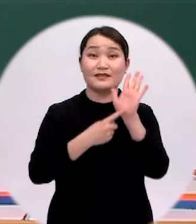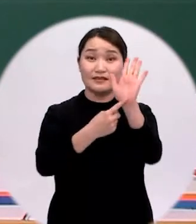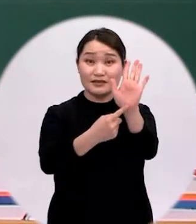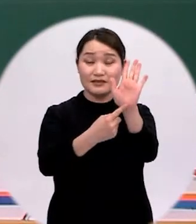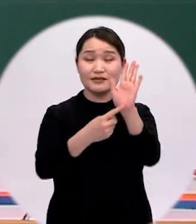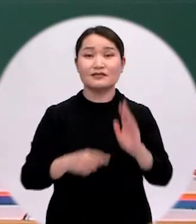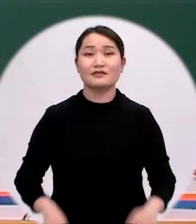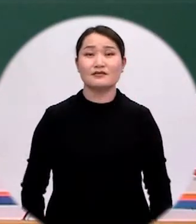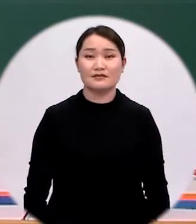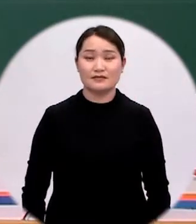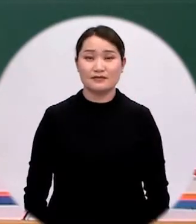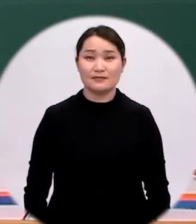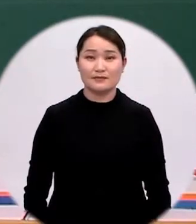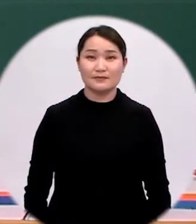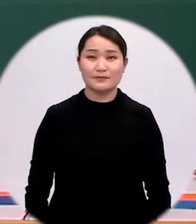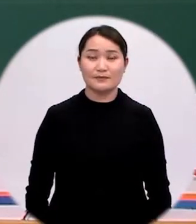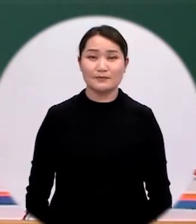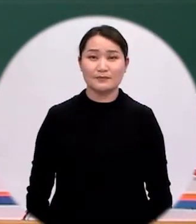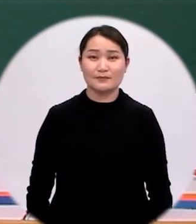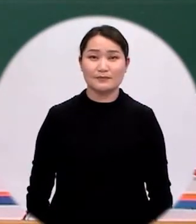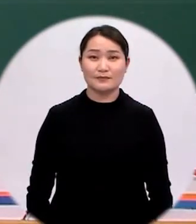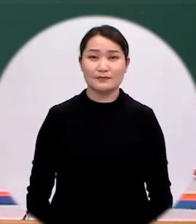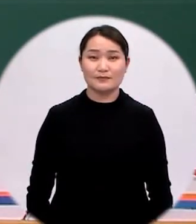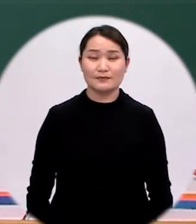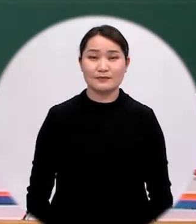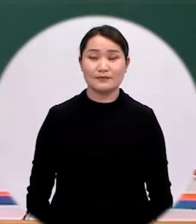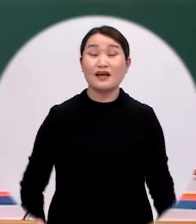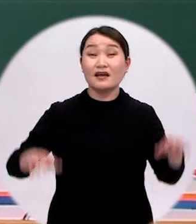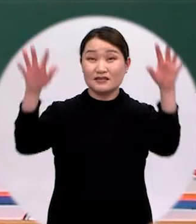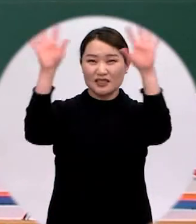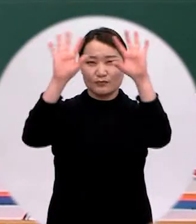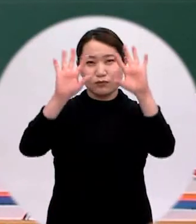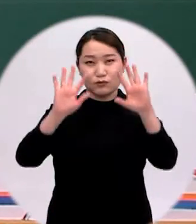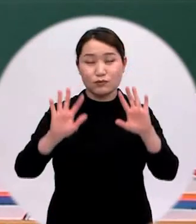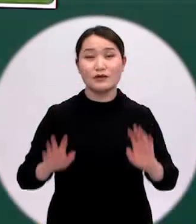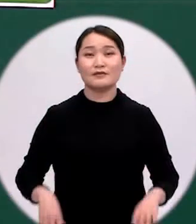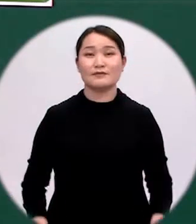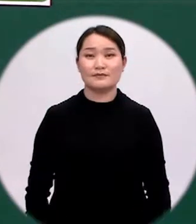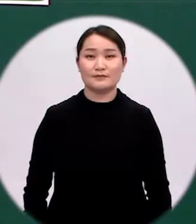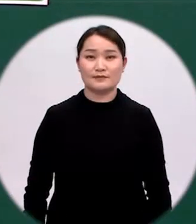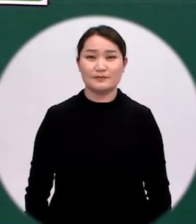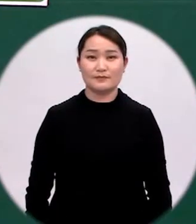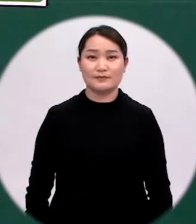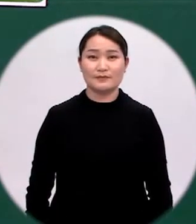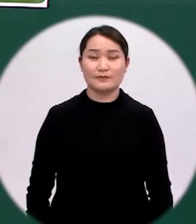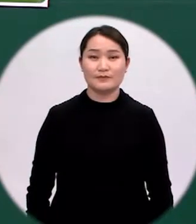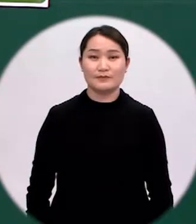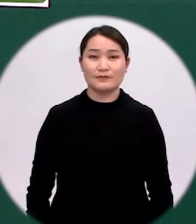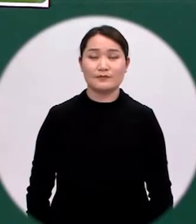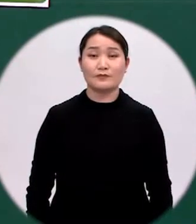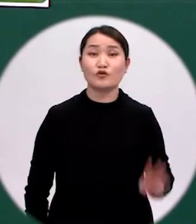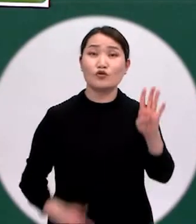байсан. Өвл мөн цас орж байгаа харагдсан. Энд дөрвөн